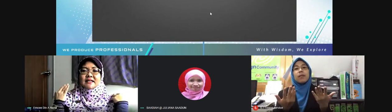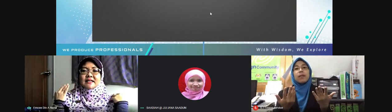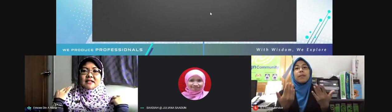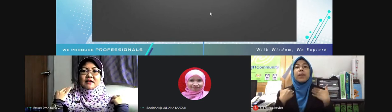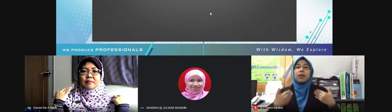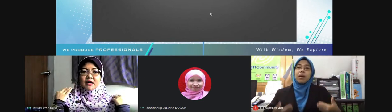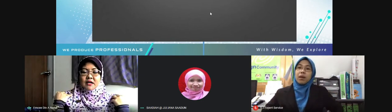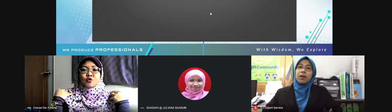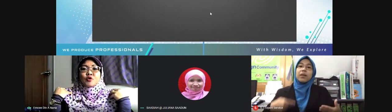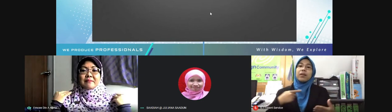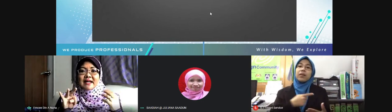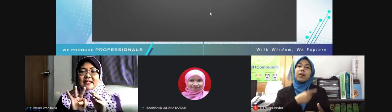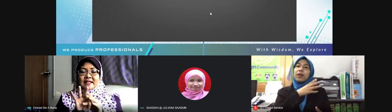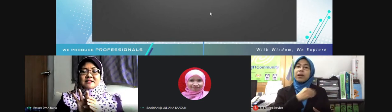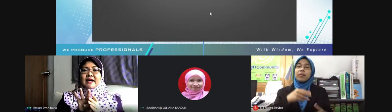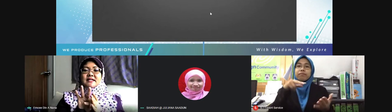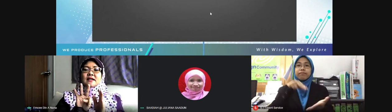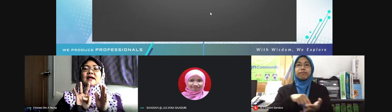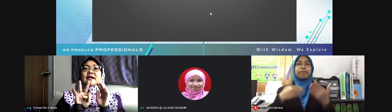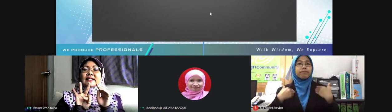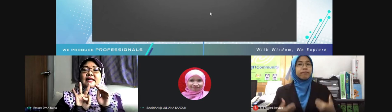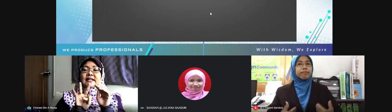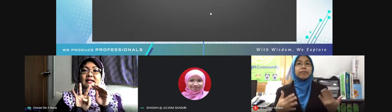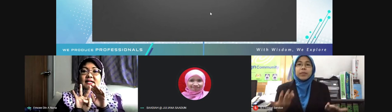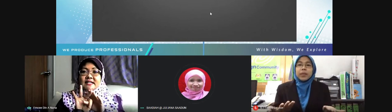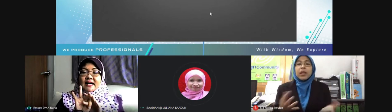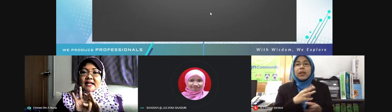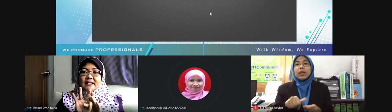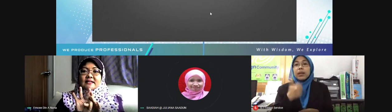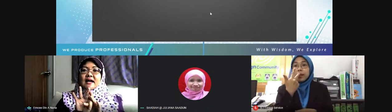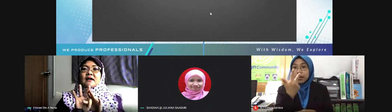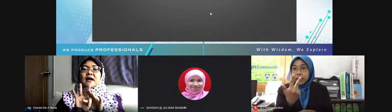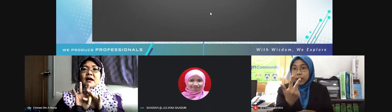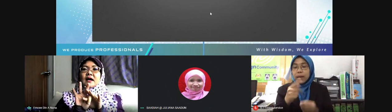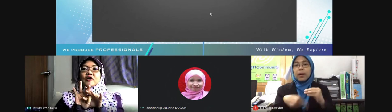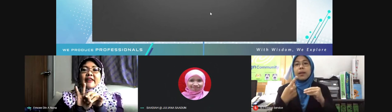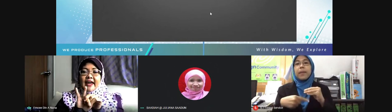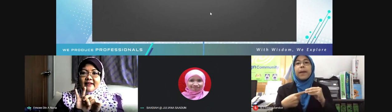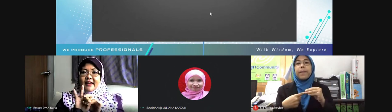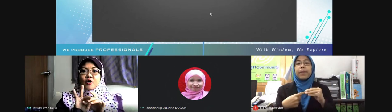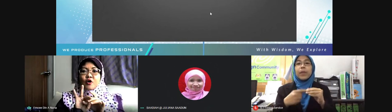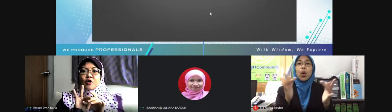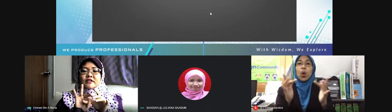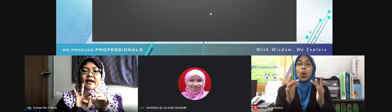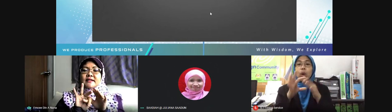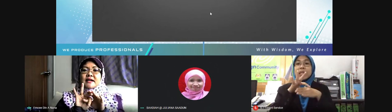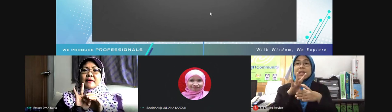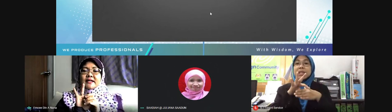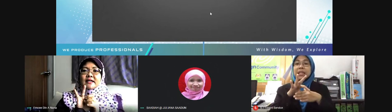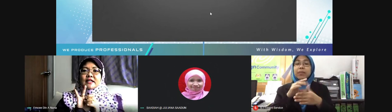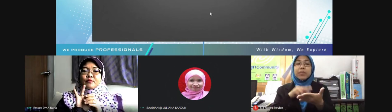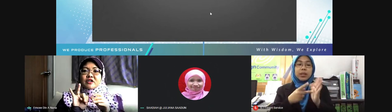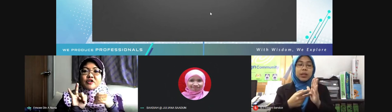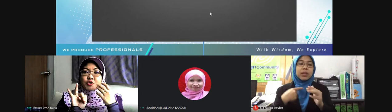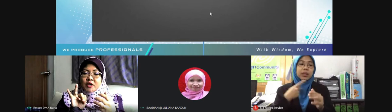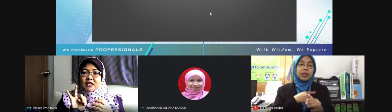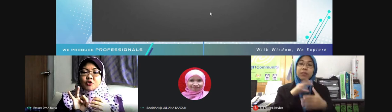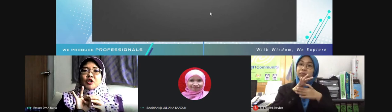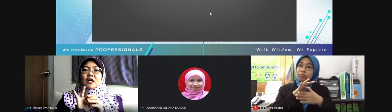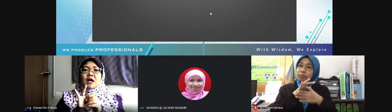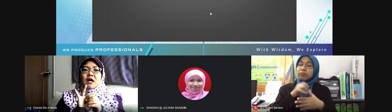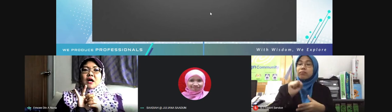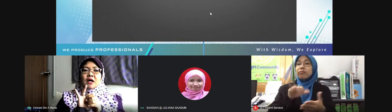badan kita, kedudukan badan kita dan sebagainya. Ketiganya adalah tentang konten sama ada kita punya